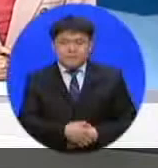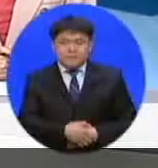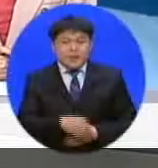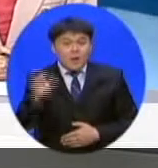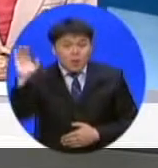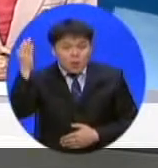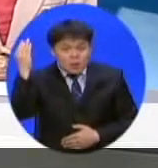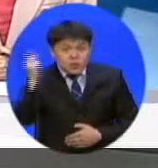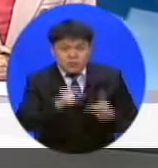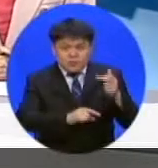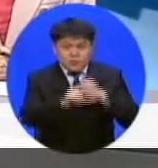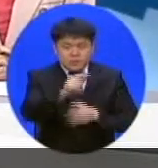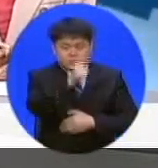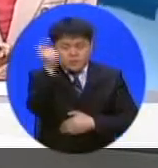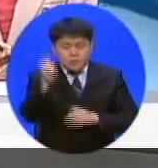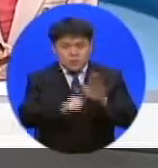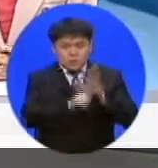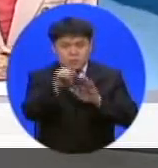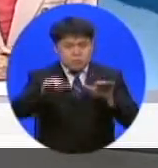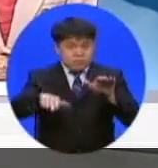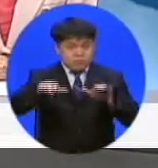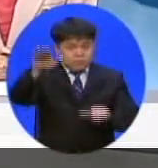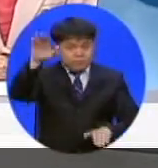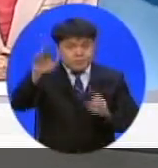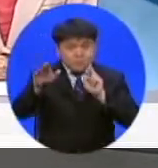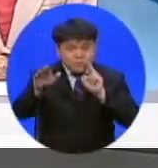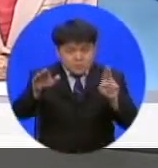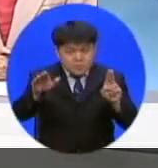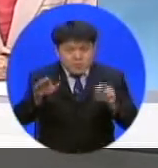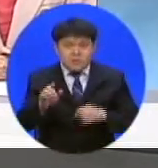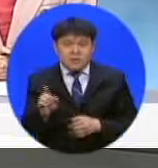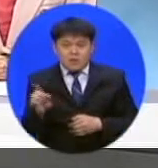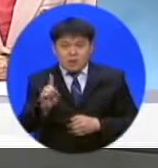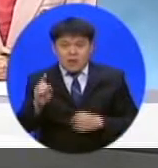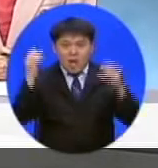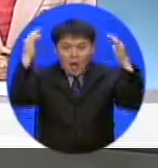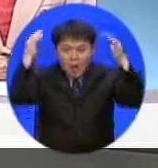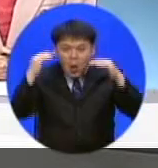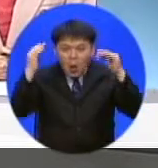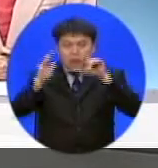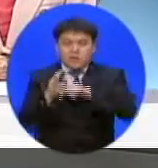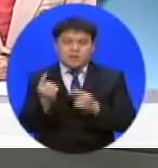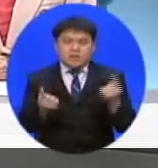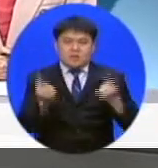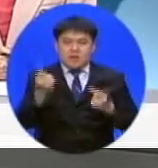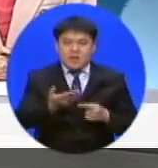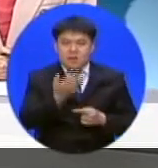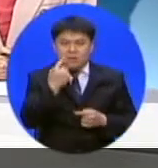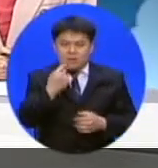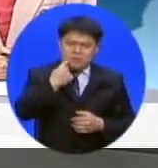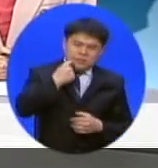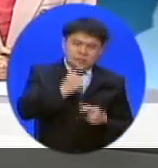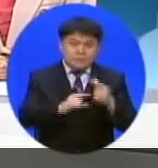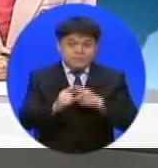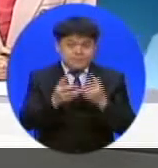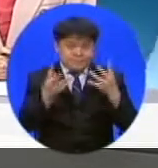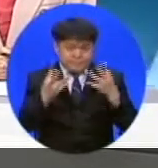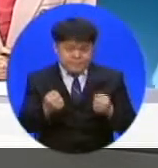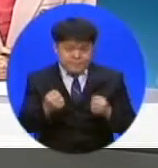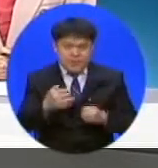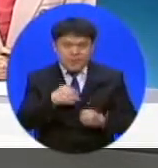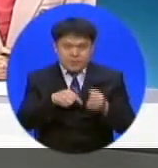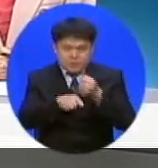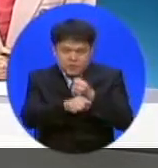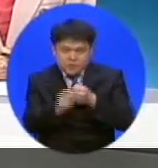요즘 일교차가 매우 크죠? 이때는 한여름보다 식중독이 더 많이 발생한다고 합니다. 왜 이때 식중독이 더